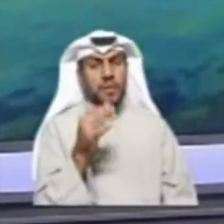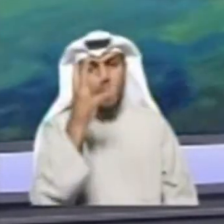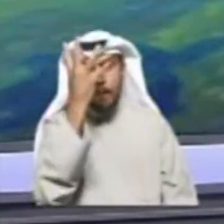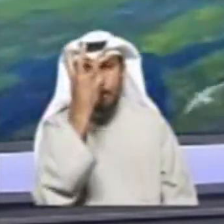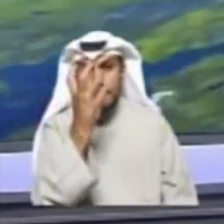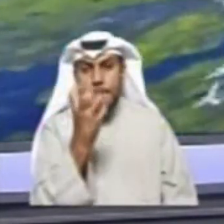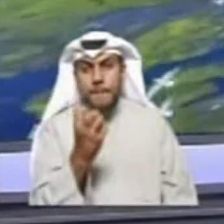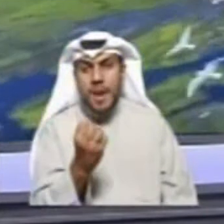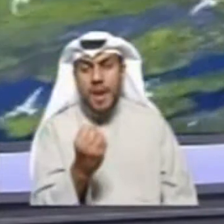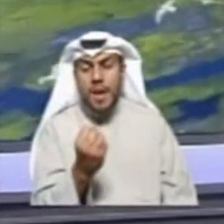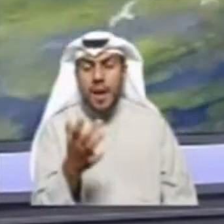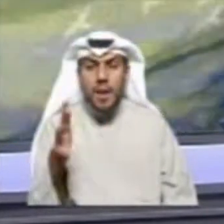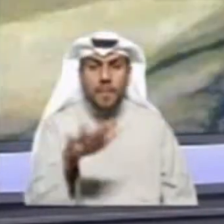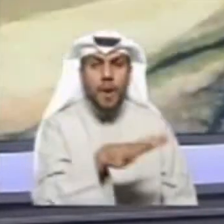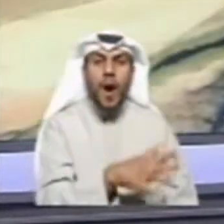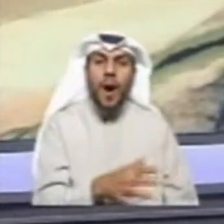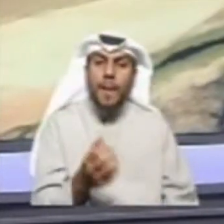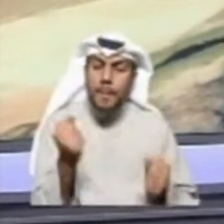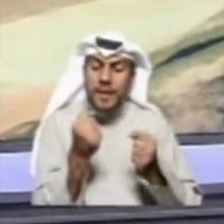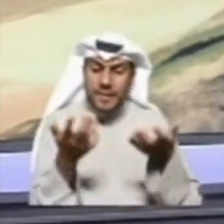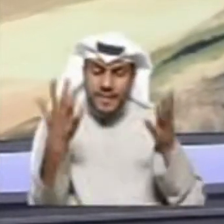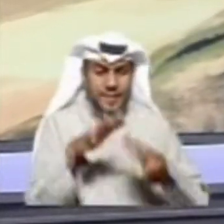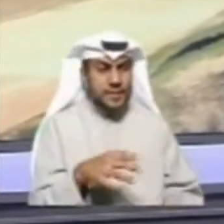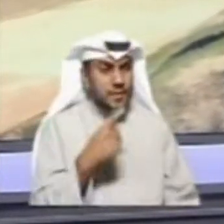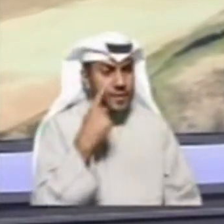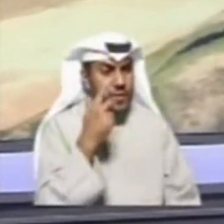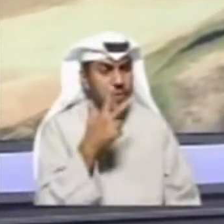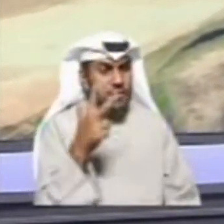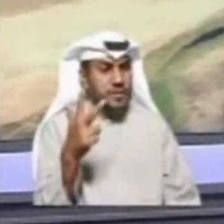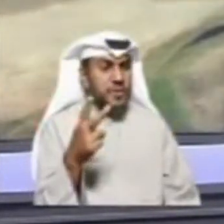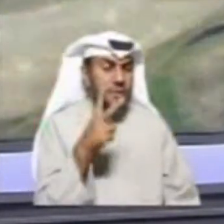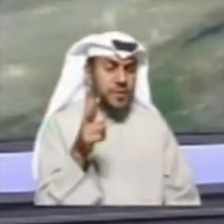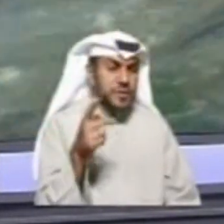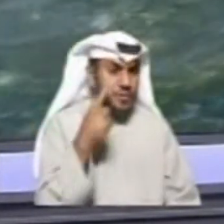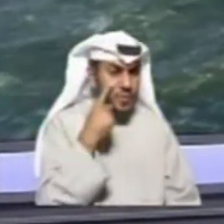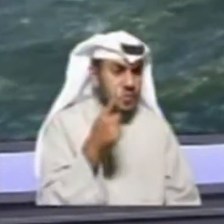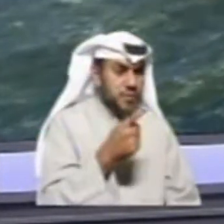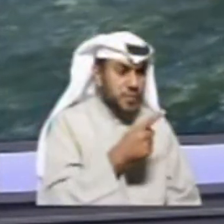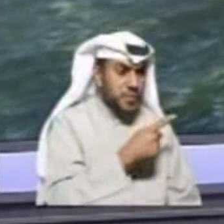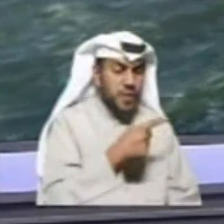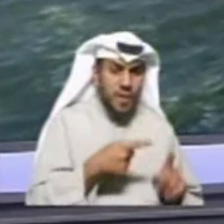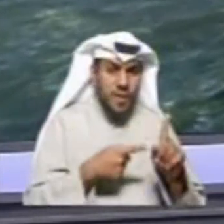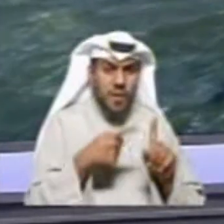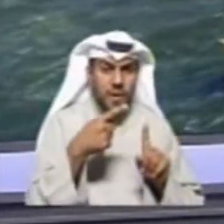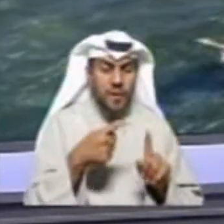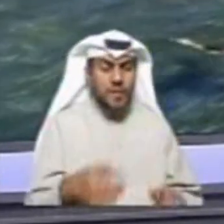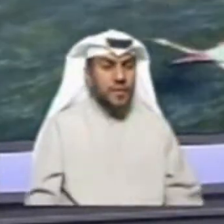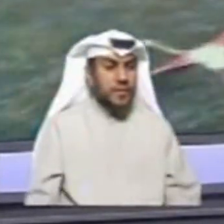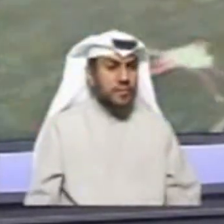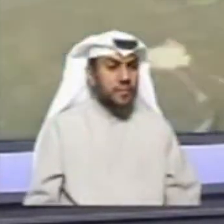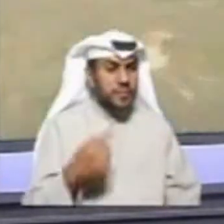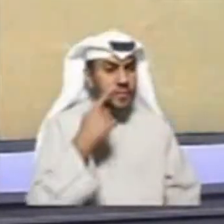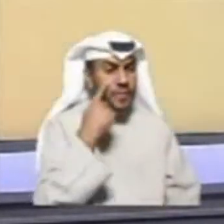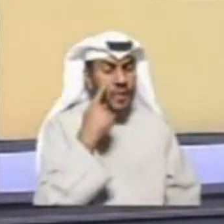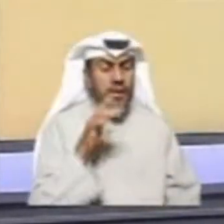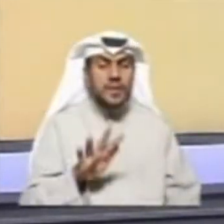على المناطق الساحلية، متفاوت درجات الحرارة العظمى من 18 إلى 20 درجة مئوية في نهاية هذا الأسبوع. استمرار في الرياح